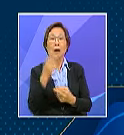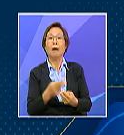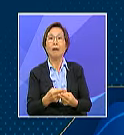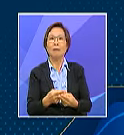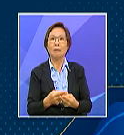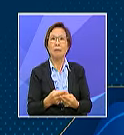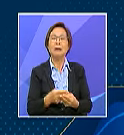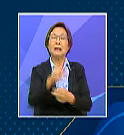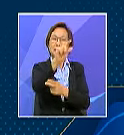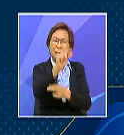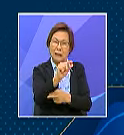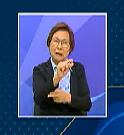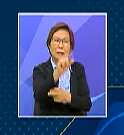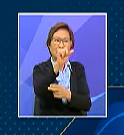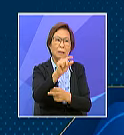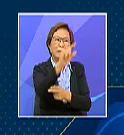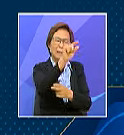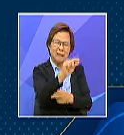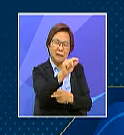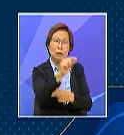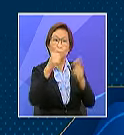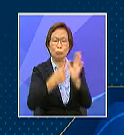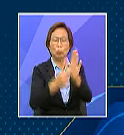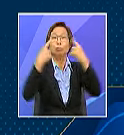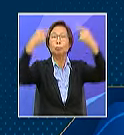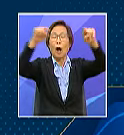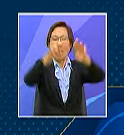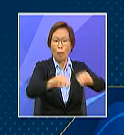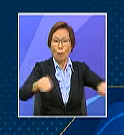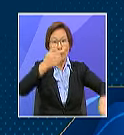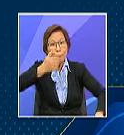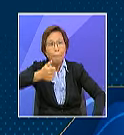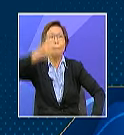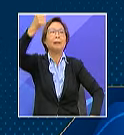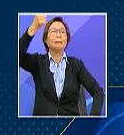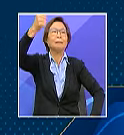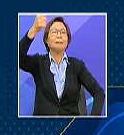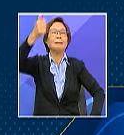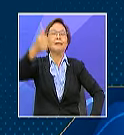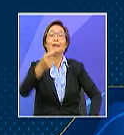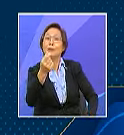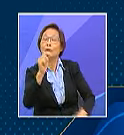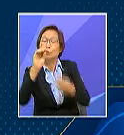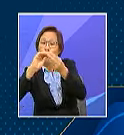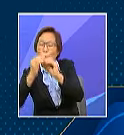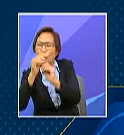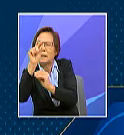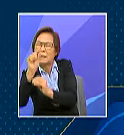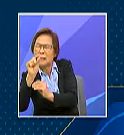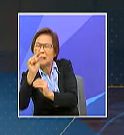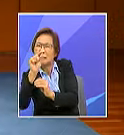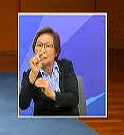ia lebih kecil menunjukkan pencapaian calon yang lebih baik ya nilai lebih kecil